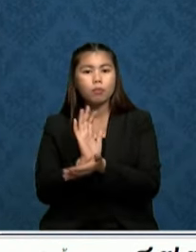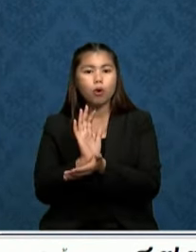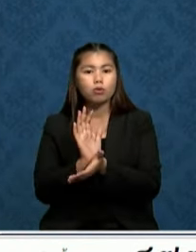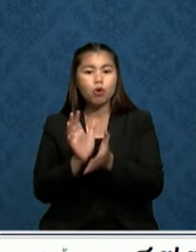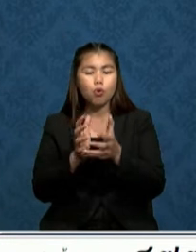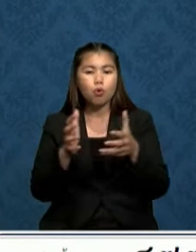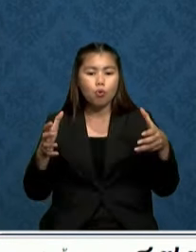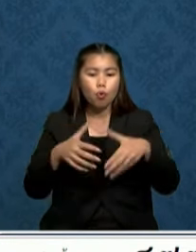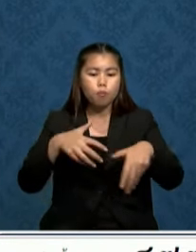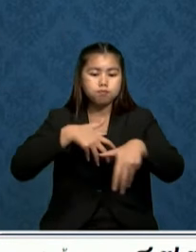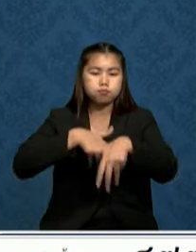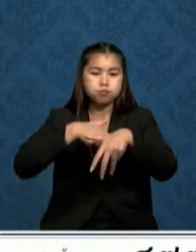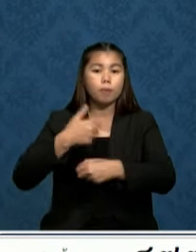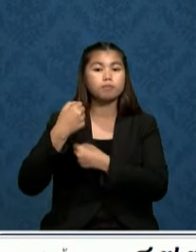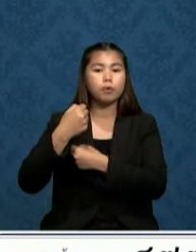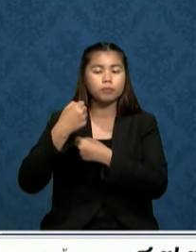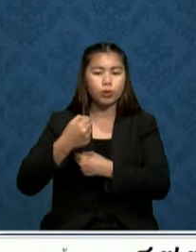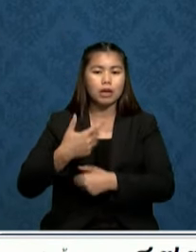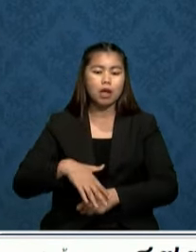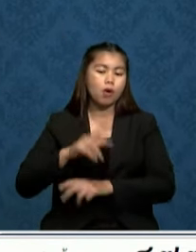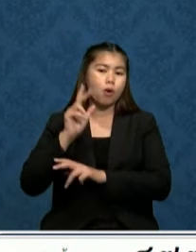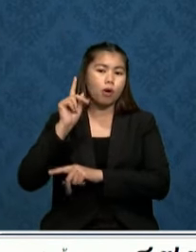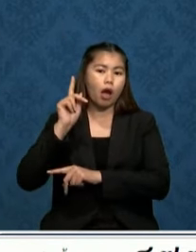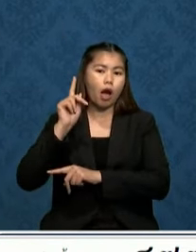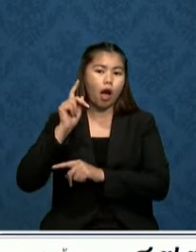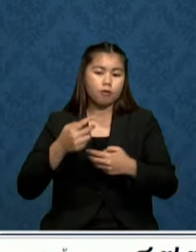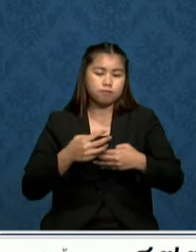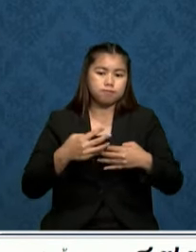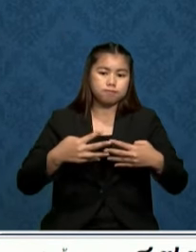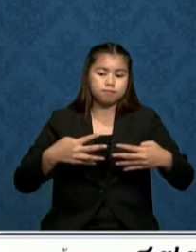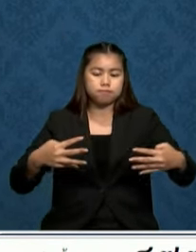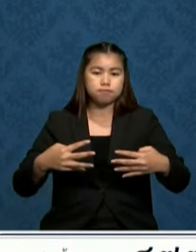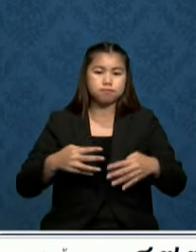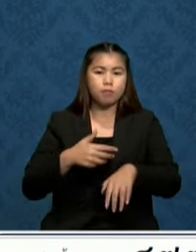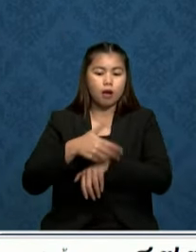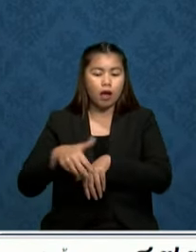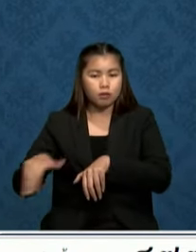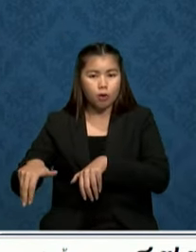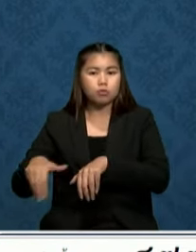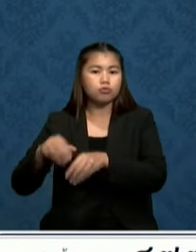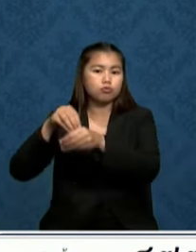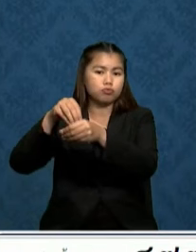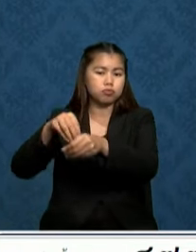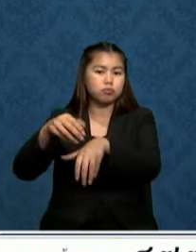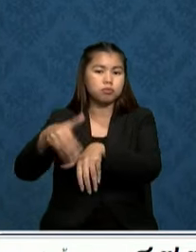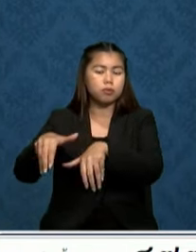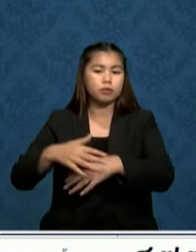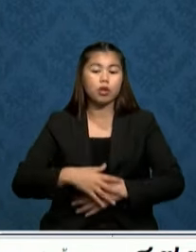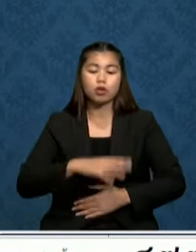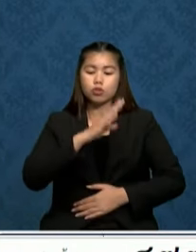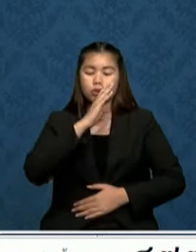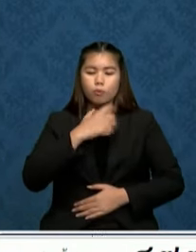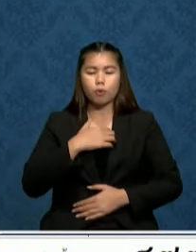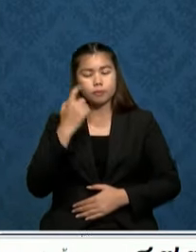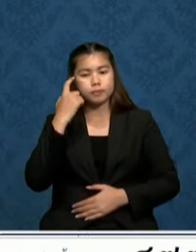ชุดคบคุผมชนส่นสื่อมวชนที่ถูกกั้นก็ใหอยู่กลมเดียวกันดงนอกคือผมมองว่าถ้าผมยอม